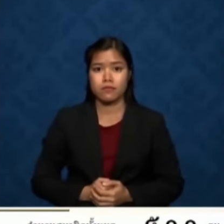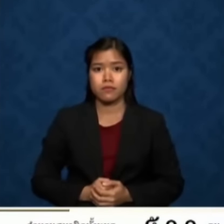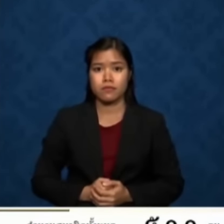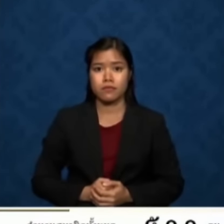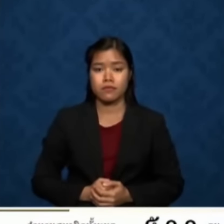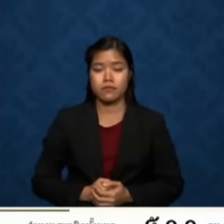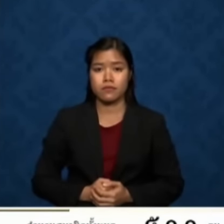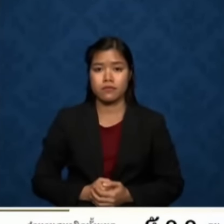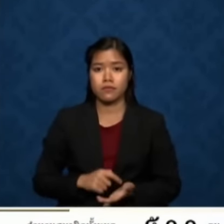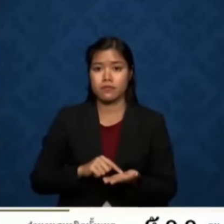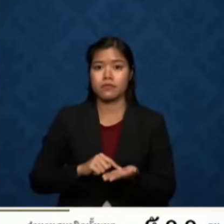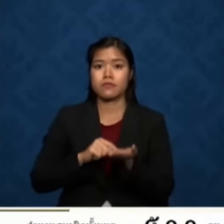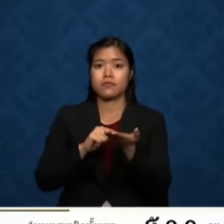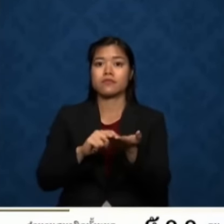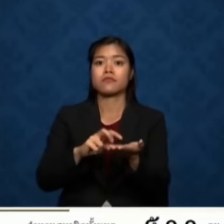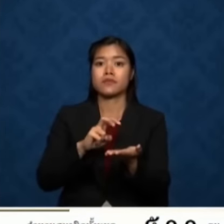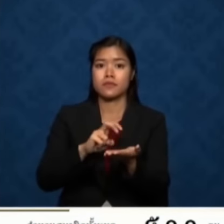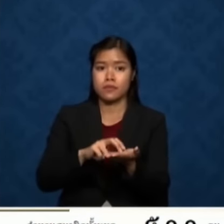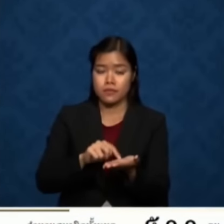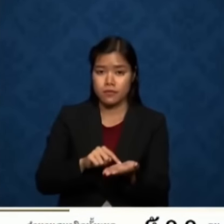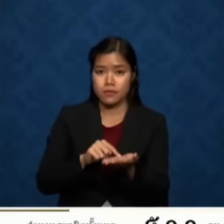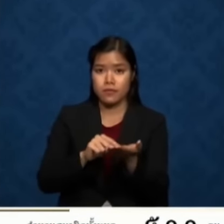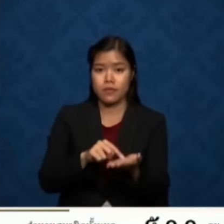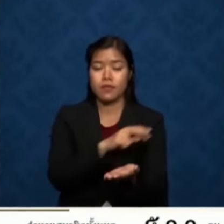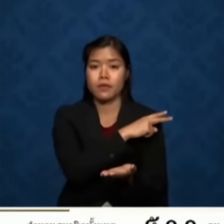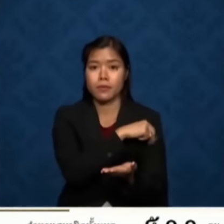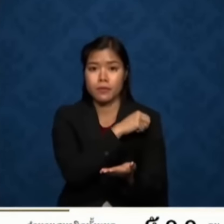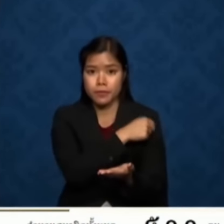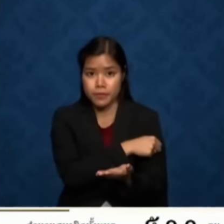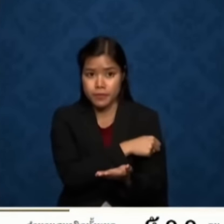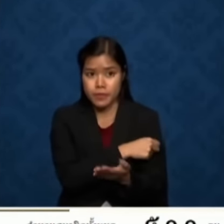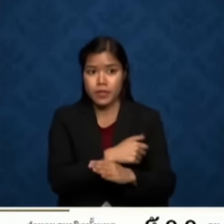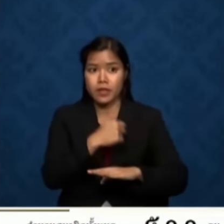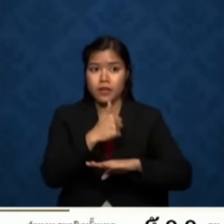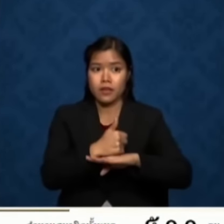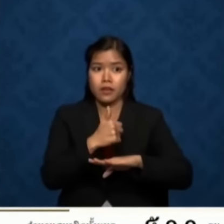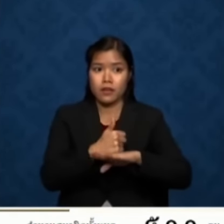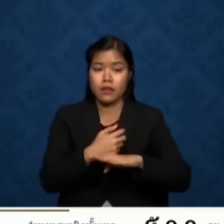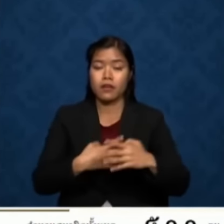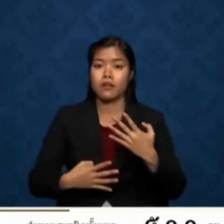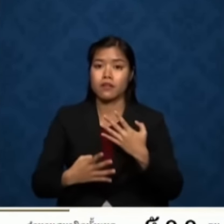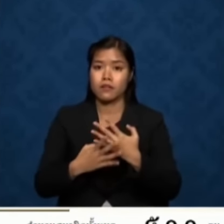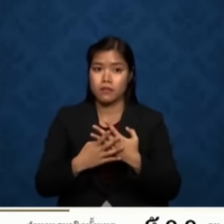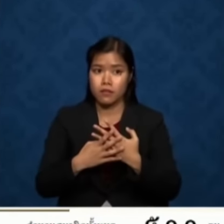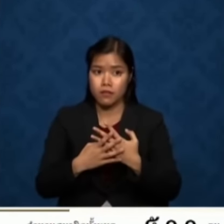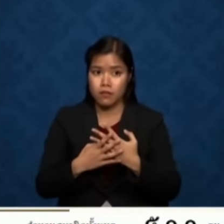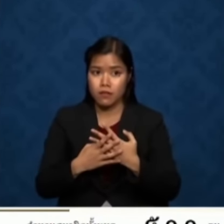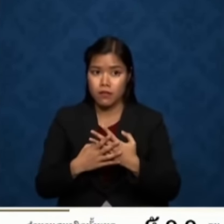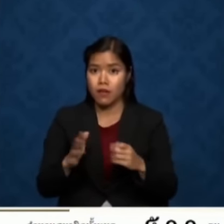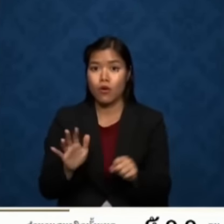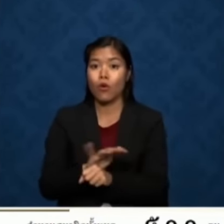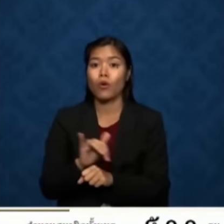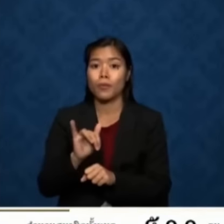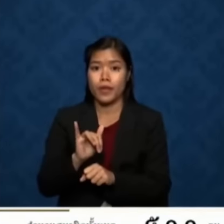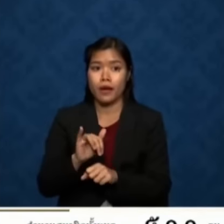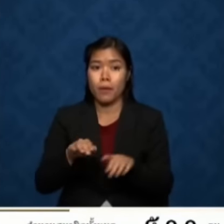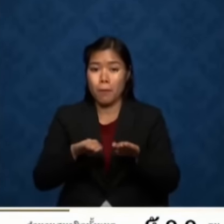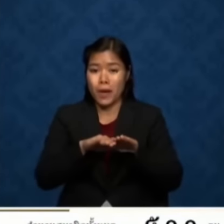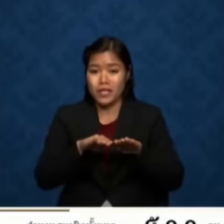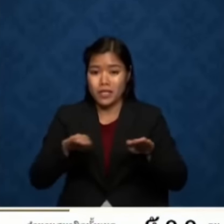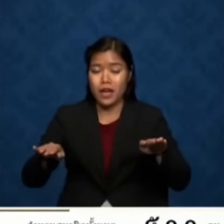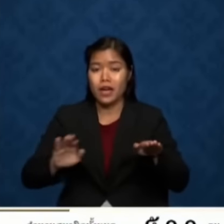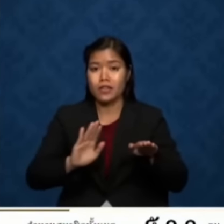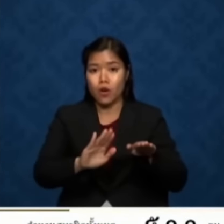พทย์ใบแพทย์อีกครั้งหนึ่งท่านอธิบดีกรมราชทัณฑ์ยังไม่พอครับคุณหมอวาโยมาตรฐานเขาส่ง